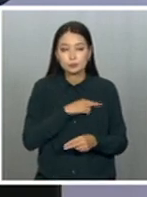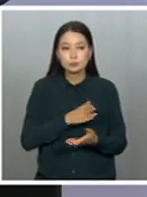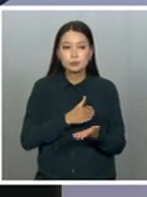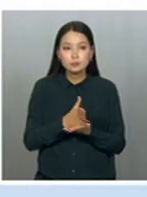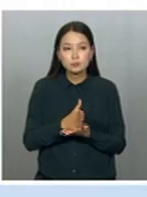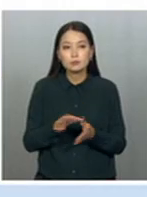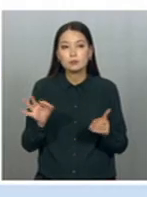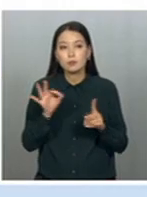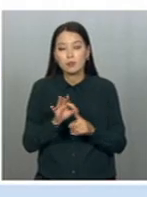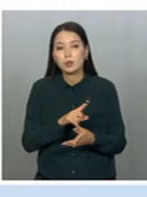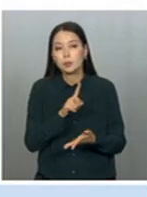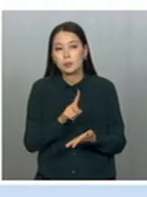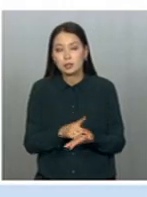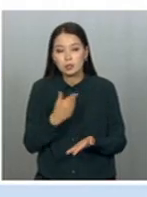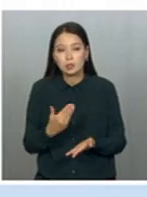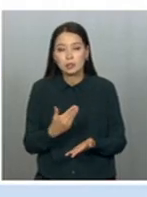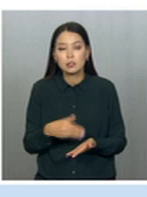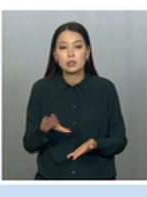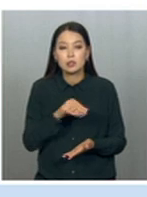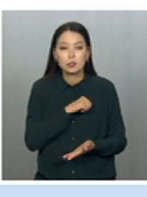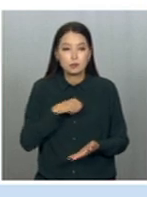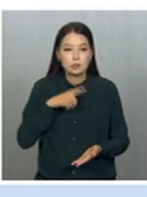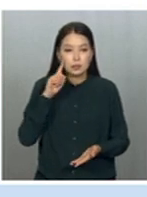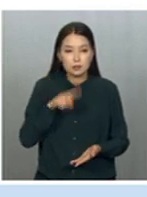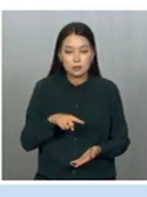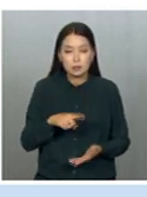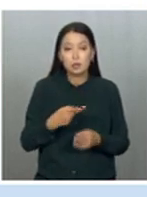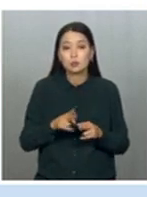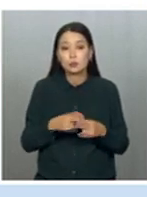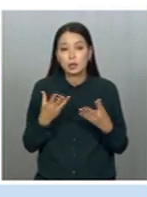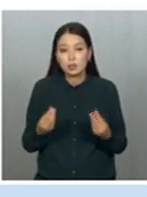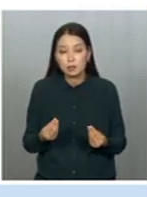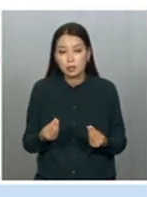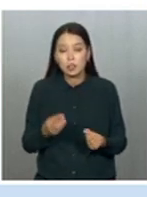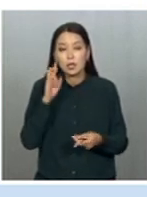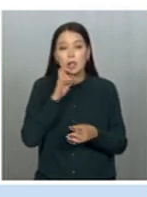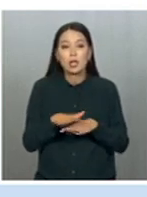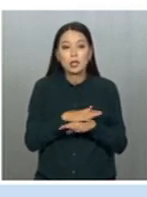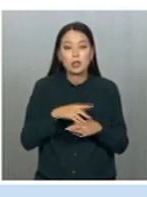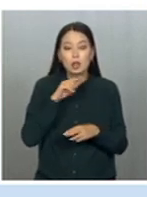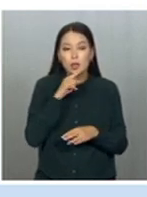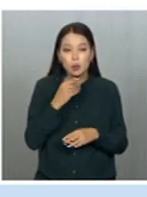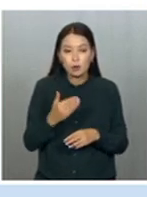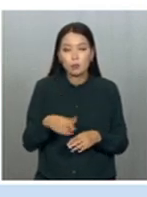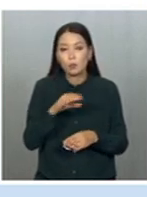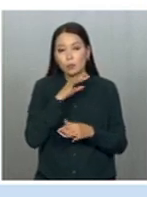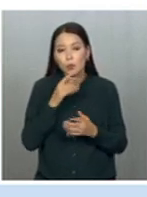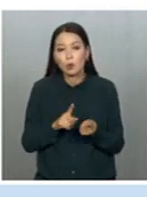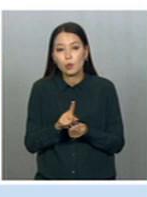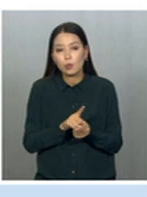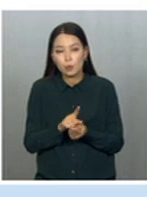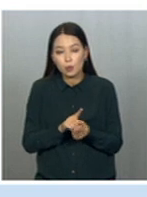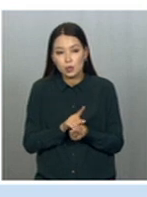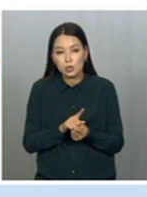мақсат, міндеттеріміз, межелеріміз көзделеді. Сонымен қатар, ел экономикасындағы өзгерістер